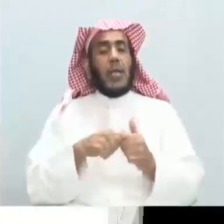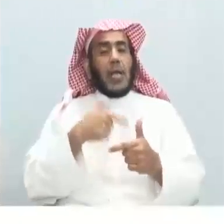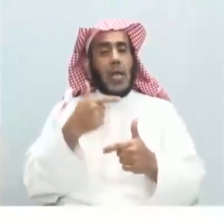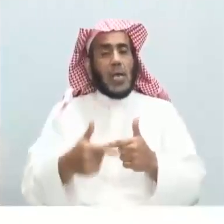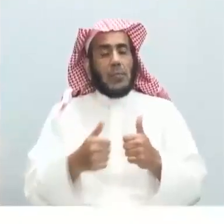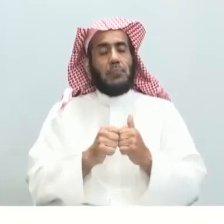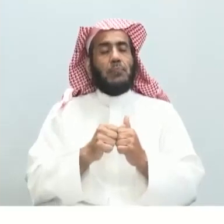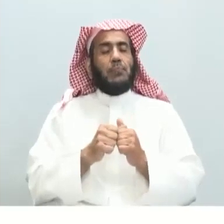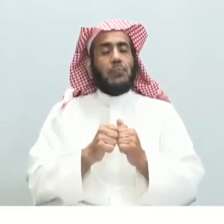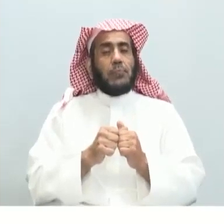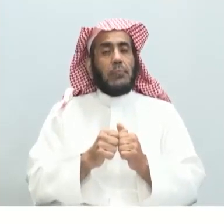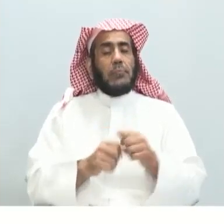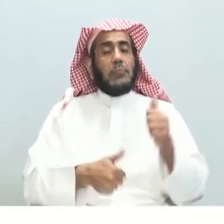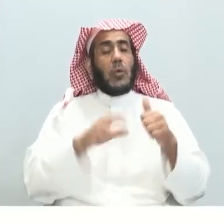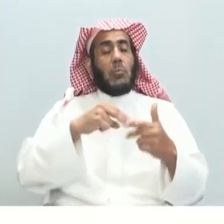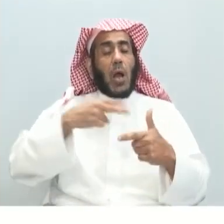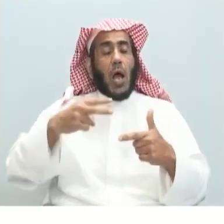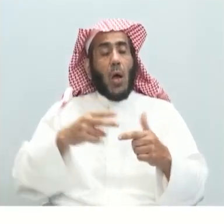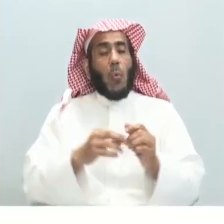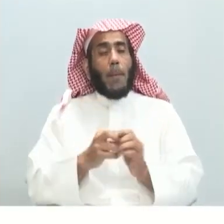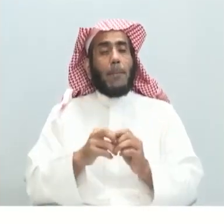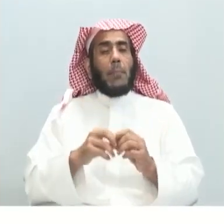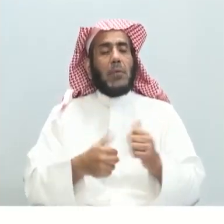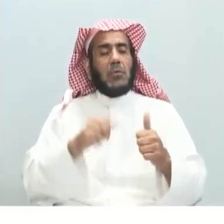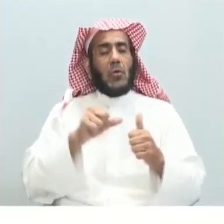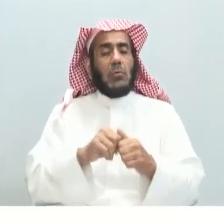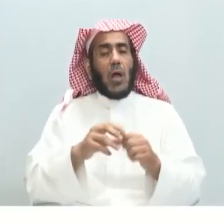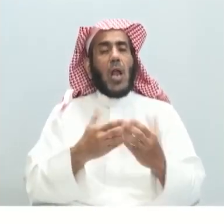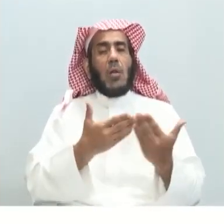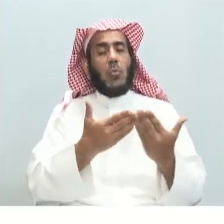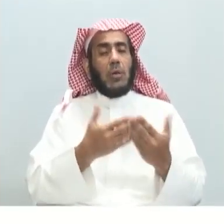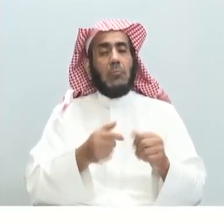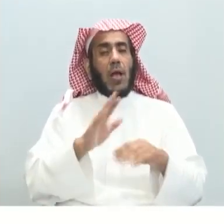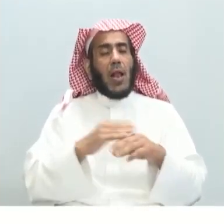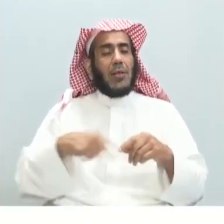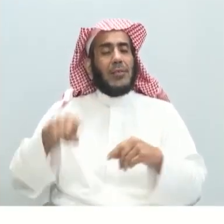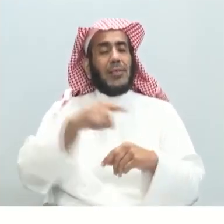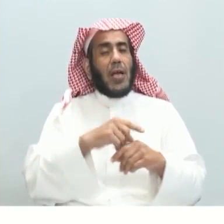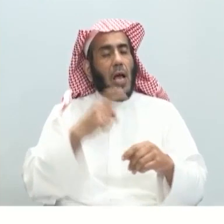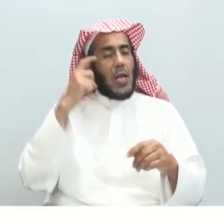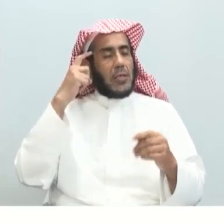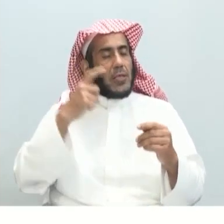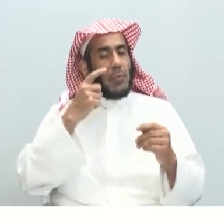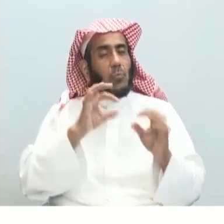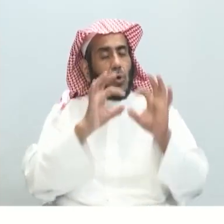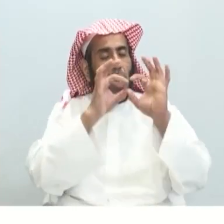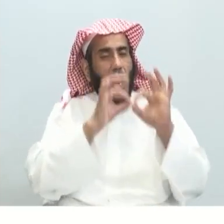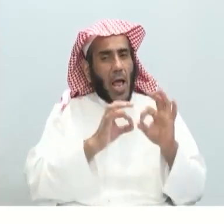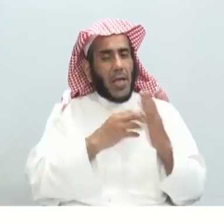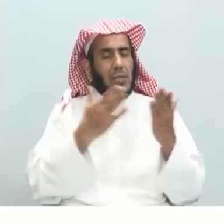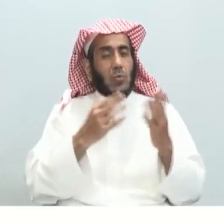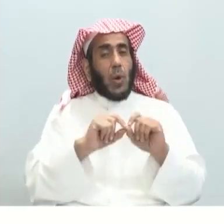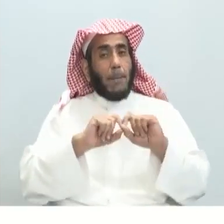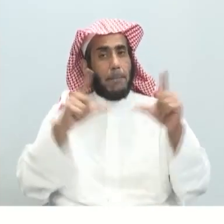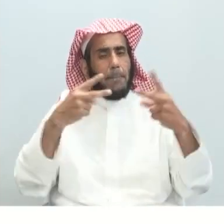الى ايضا تقويم اخر من التقاوي التقويمات المعينه لنا على التدبر للايات هنا